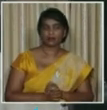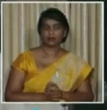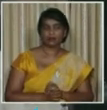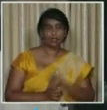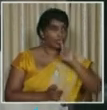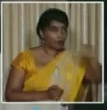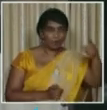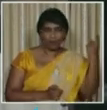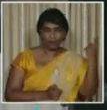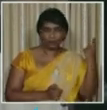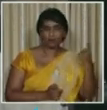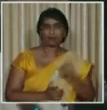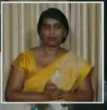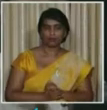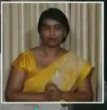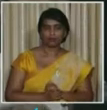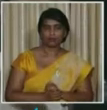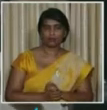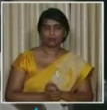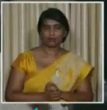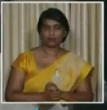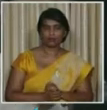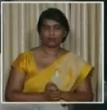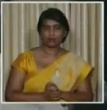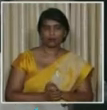ඔබතුමාට කිව්වේ නැද්ද? සජවේ